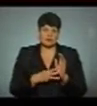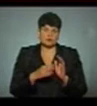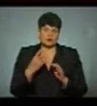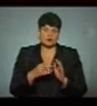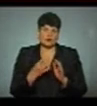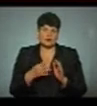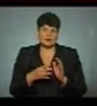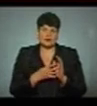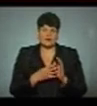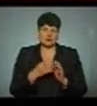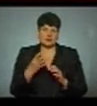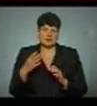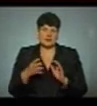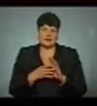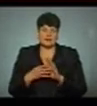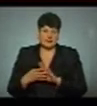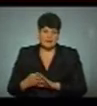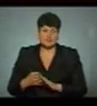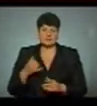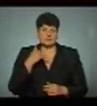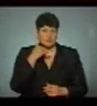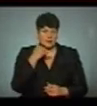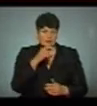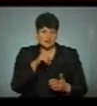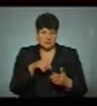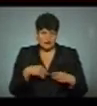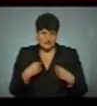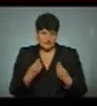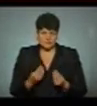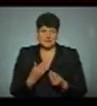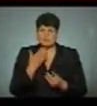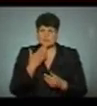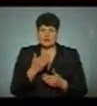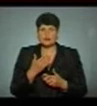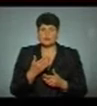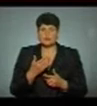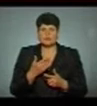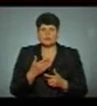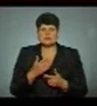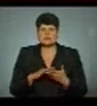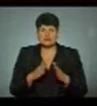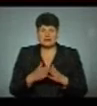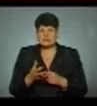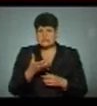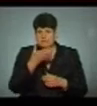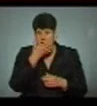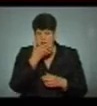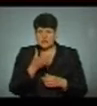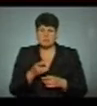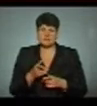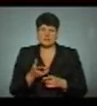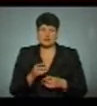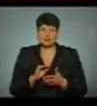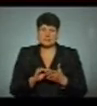098-49-27-499. Якщо у вас є запитання, будь ласка, телефонуйте та ставте запитання. Я, власне, запитаю за ситуацію із масками, тому що секретар Ради національної